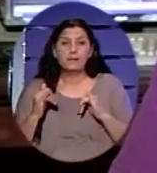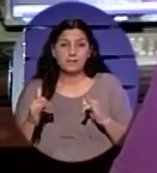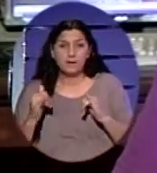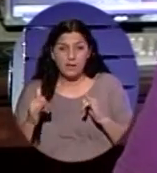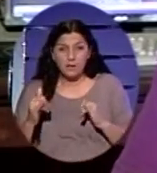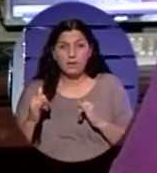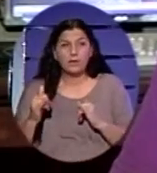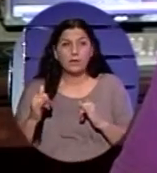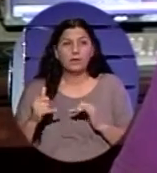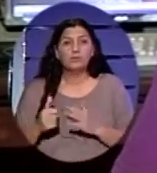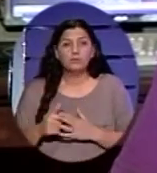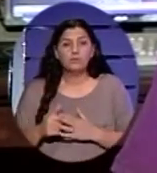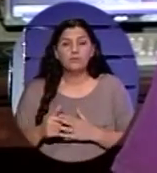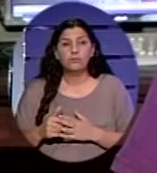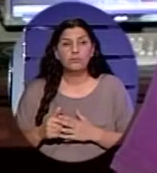בצורה